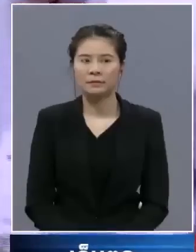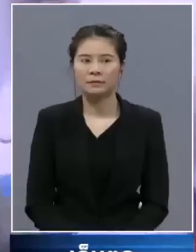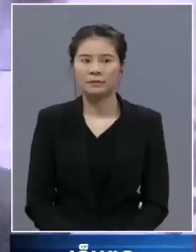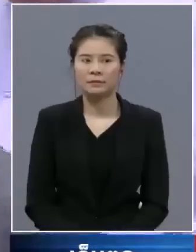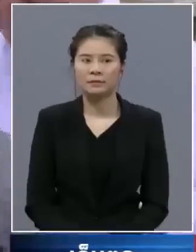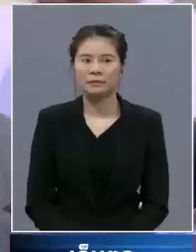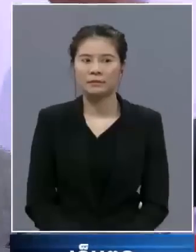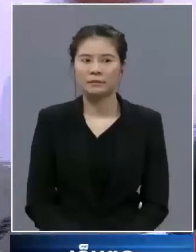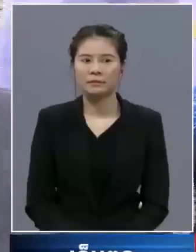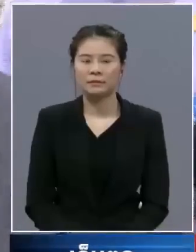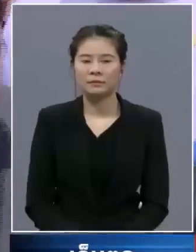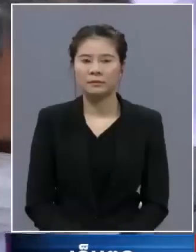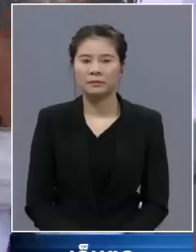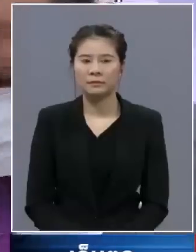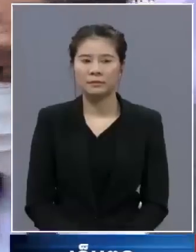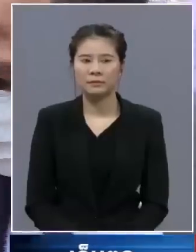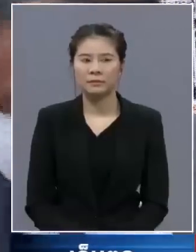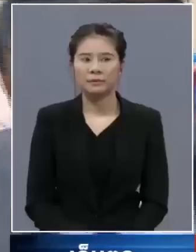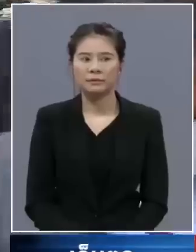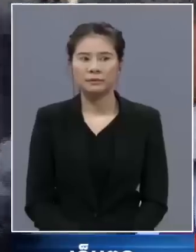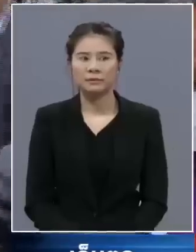คนนั้นต้องไปถามเขาดูนะ